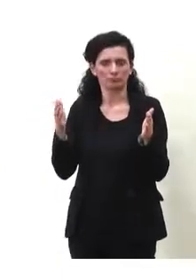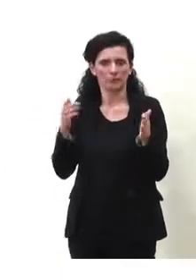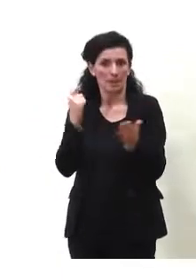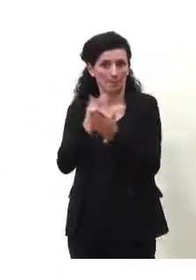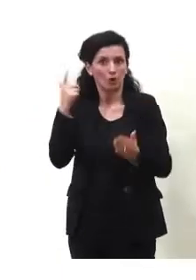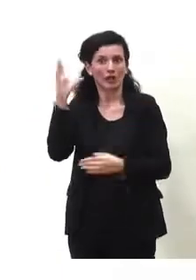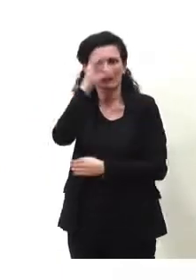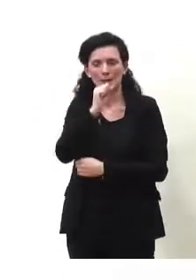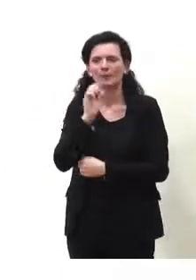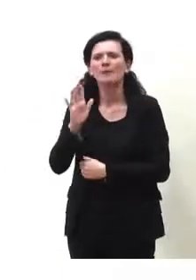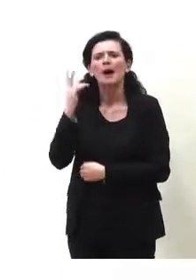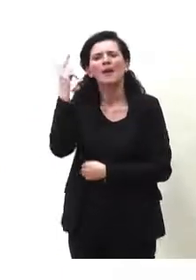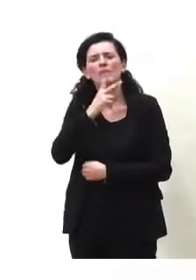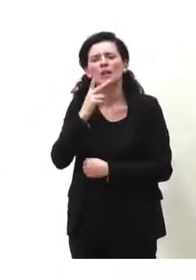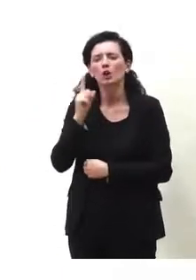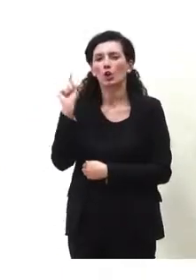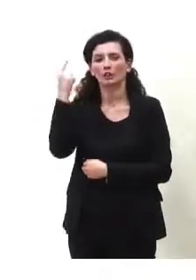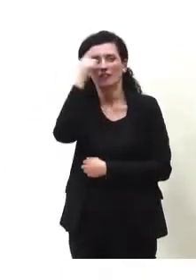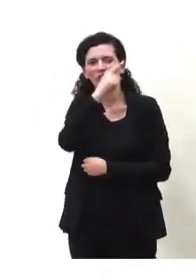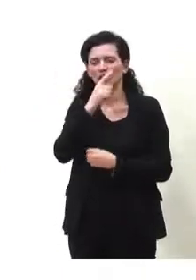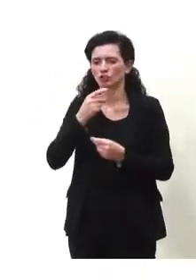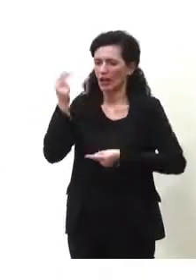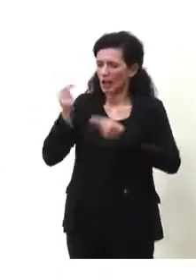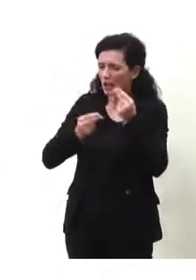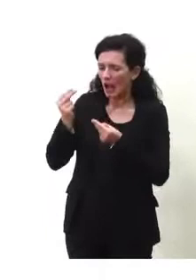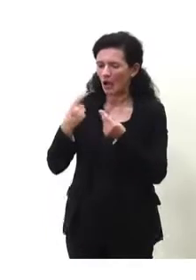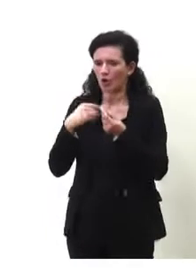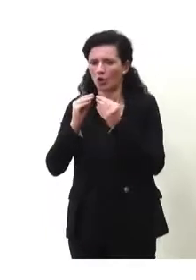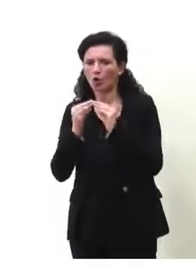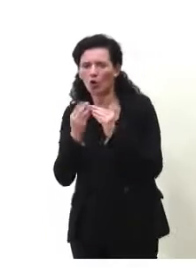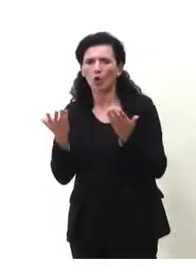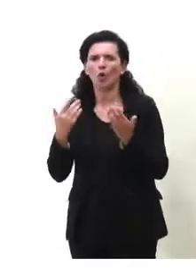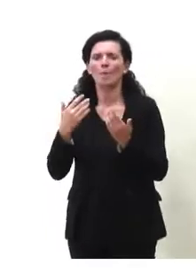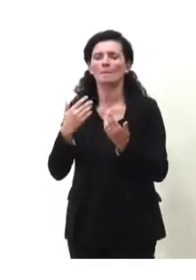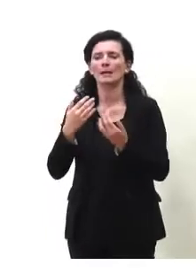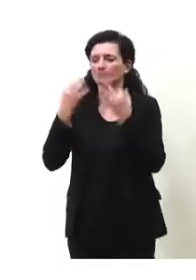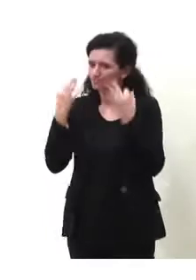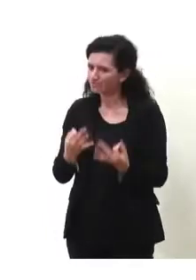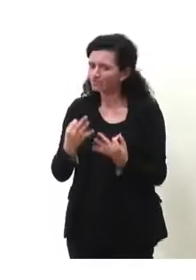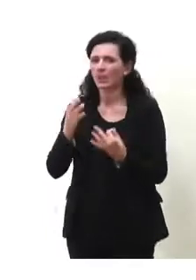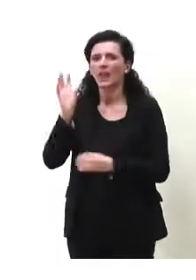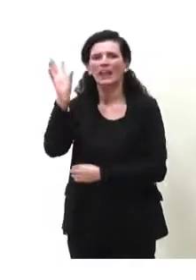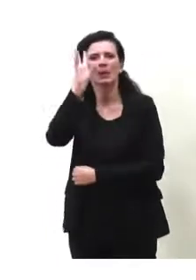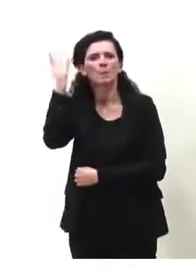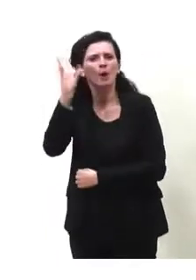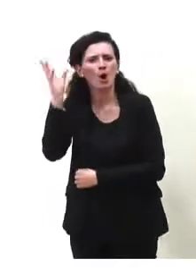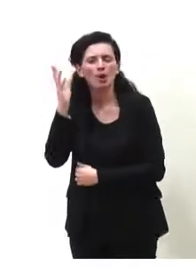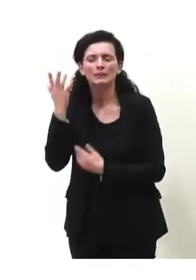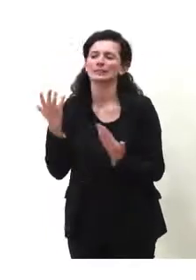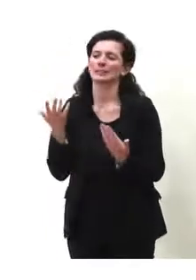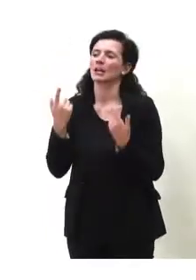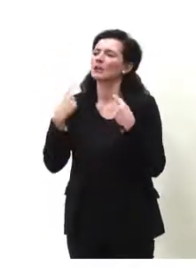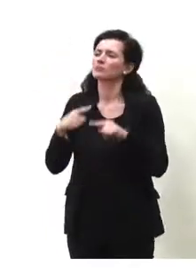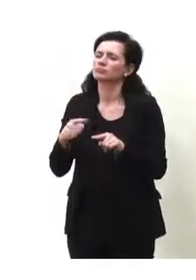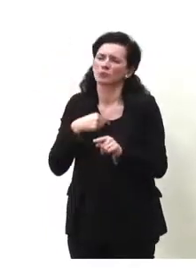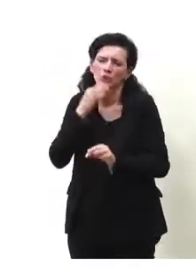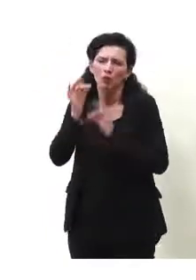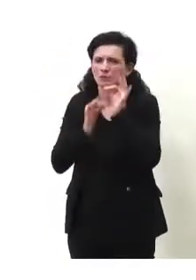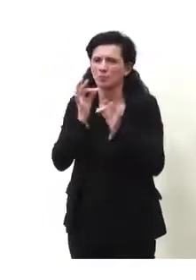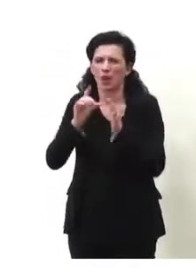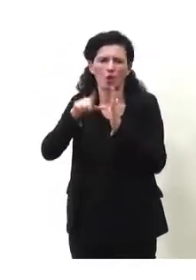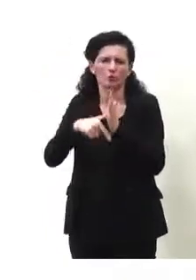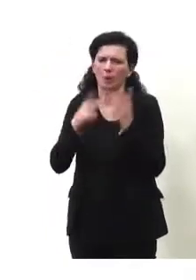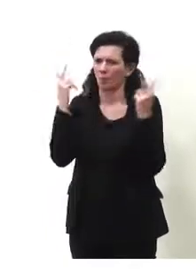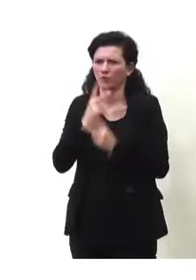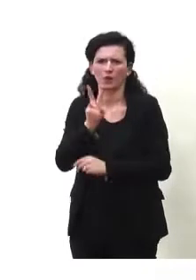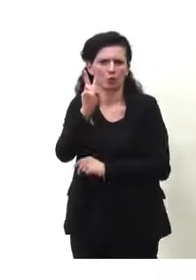poi, o che bisogna fare assunzioni particolari, ipotesi. Quello che noi facciamo, e vi spiego veramente in 2 minuti